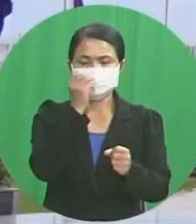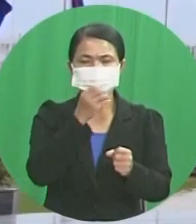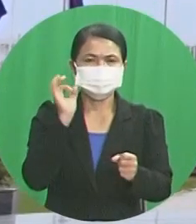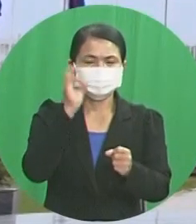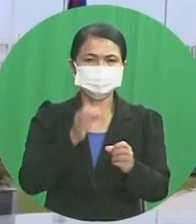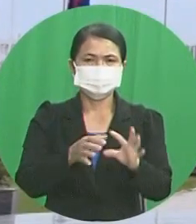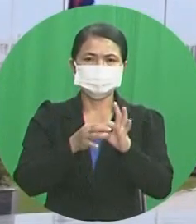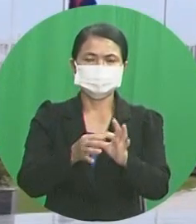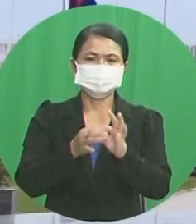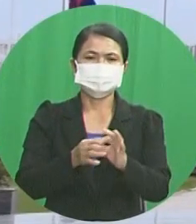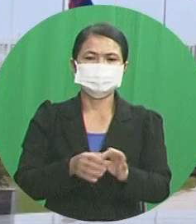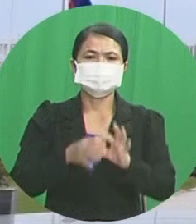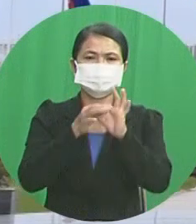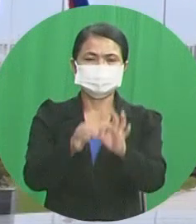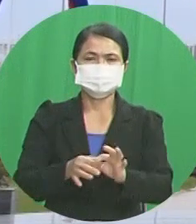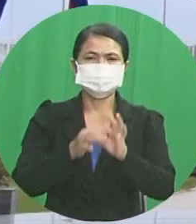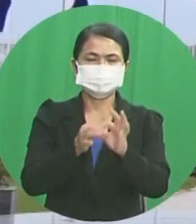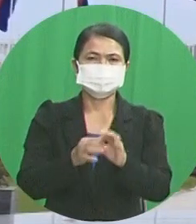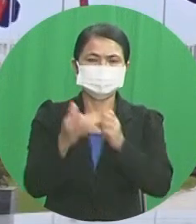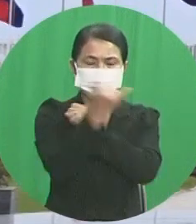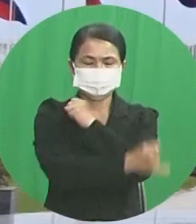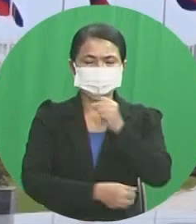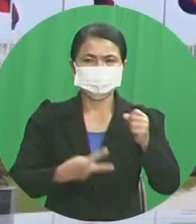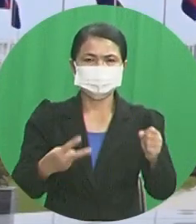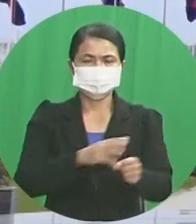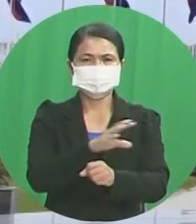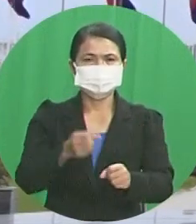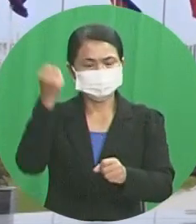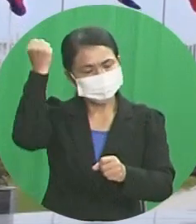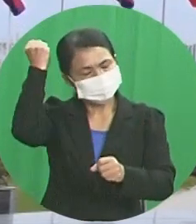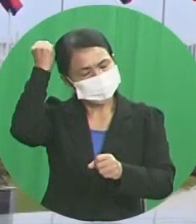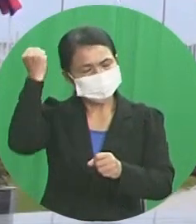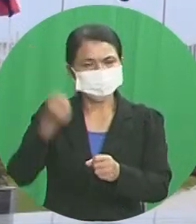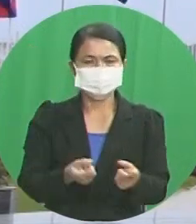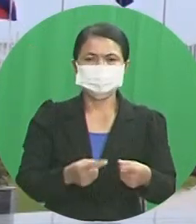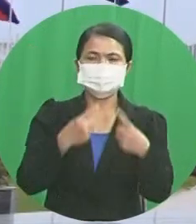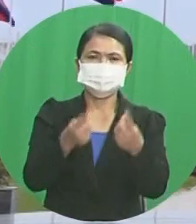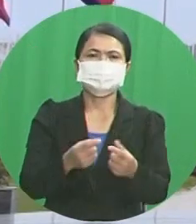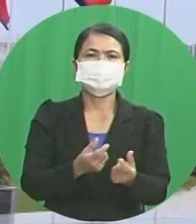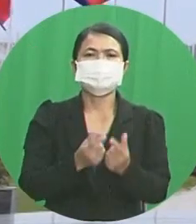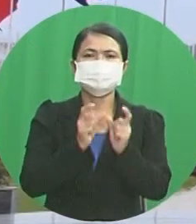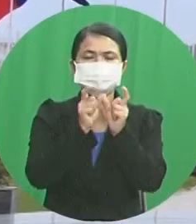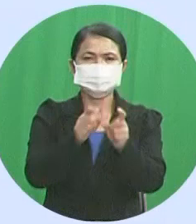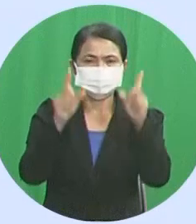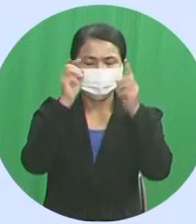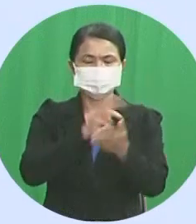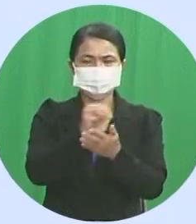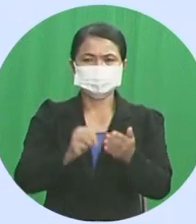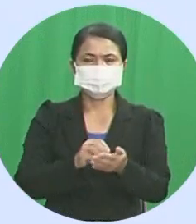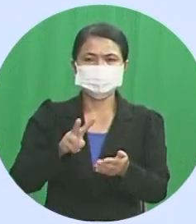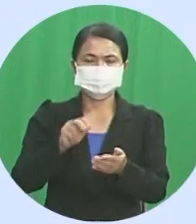សម្រាប់ទំនាក់ទំនងកិច្ចសហប្រតិបត្តិការរវាងប្រទេសទាំងពីរកម្ពុជាឡាវមានវត្តមានជូនដំណើរនិវត្តឯកឧត្តមបដិទ្ធផន